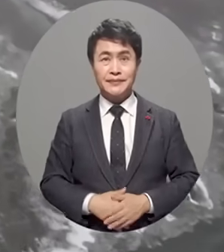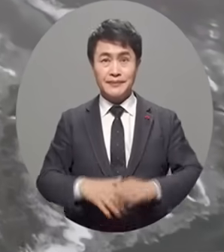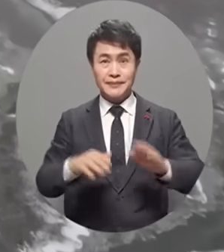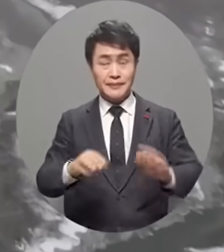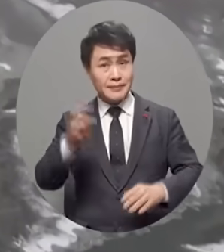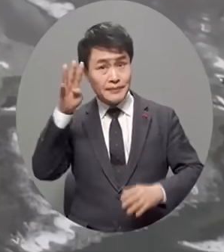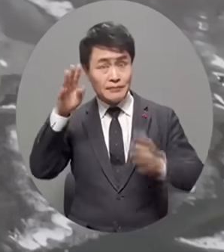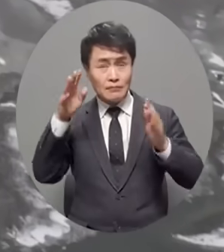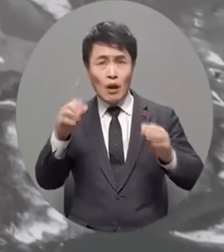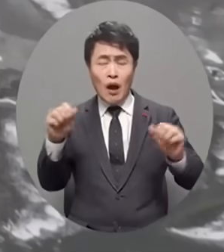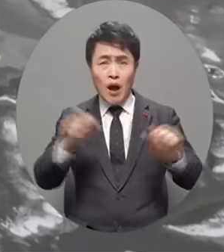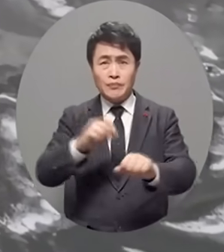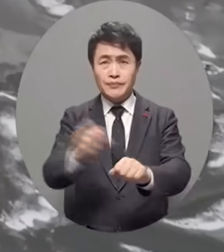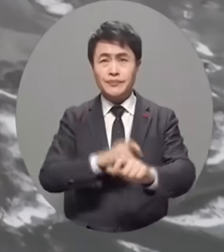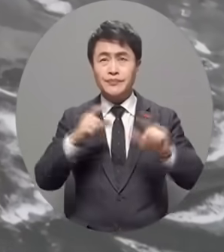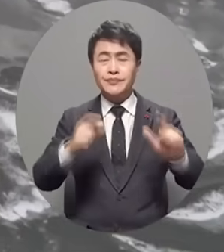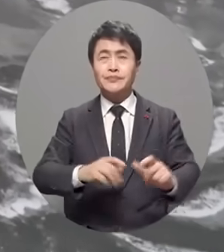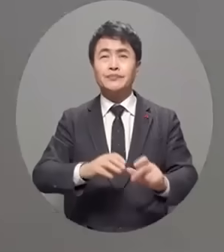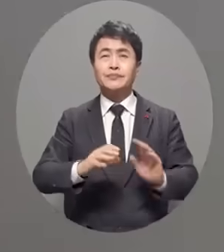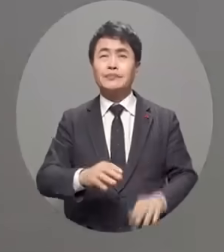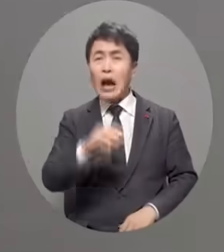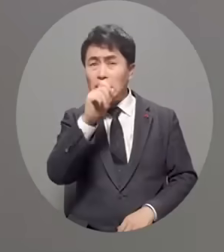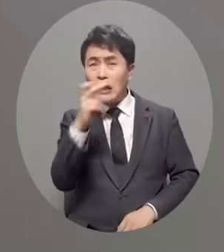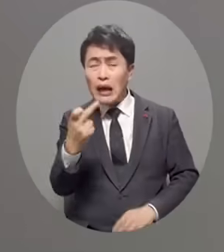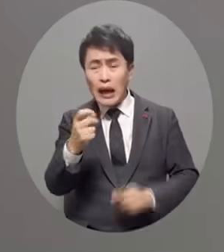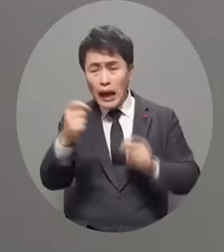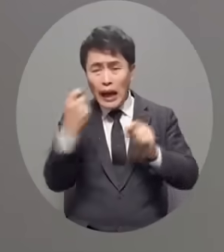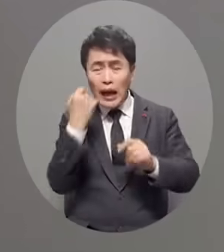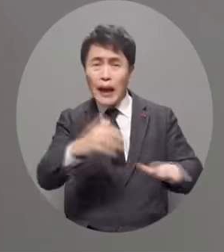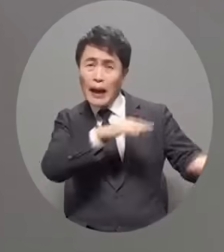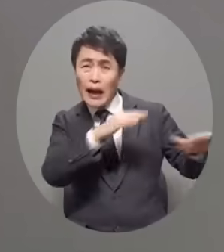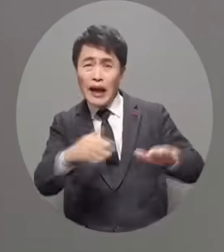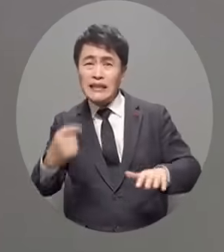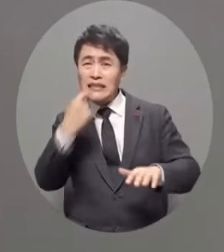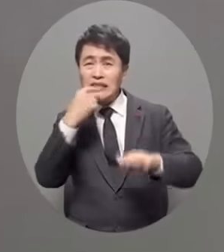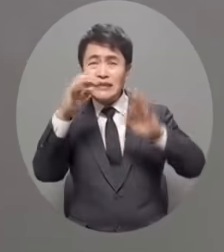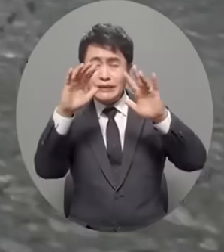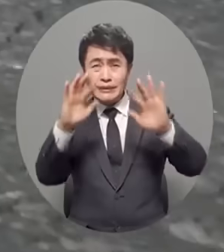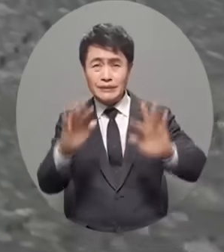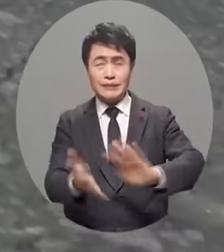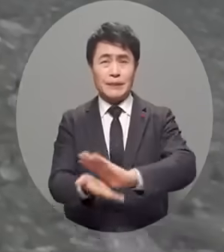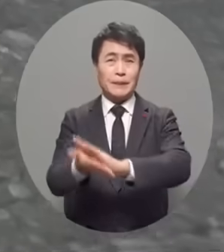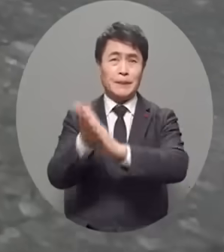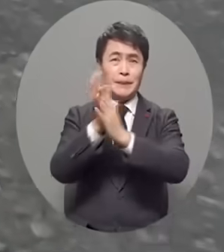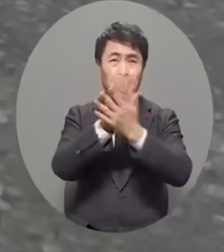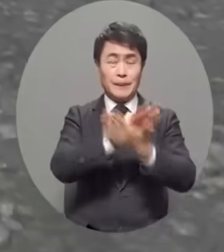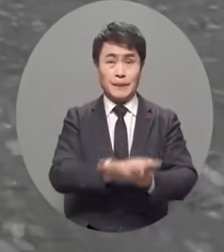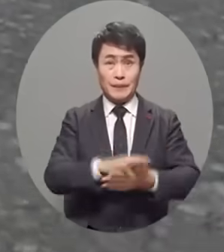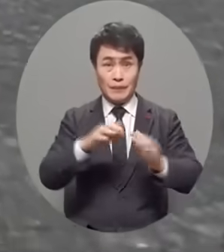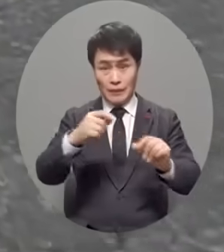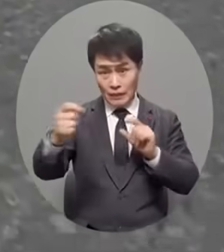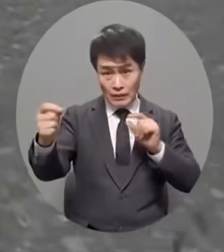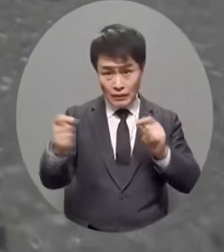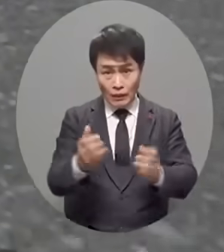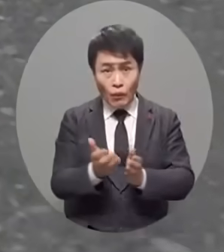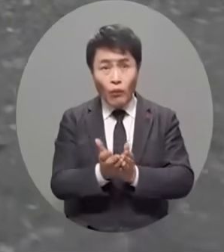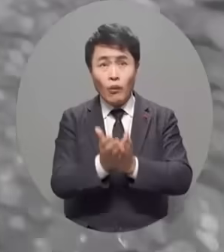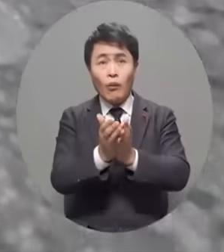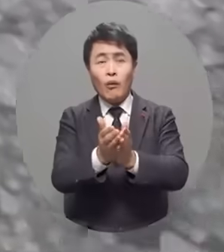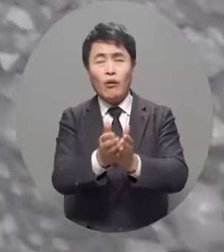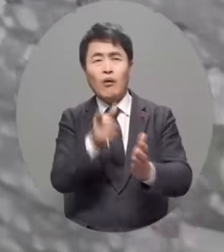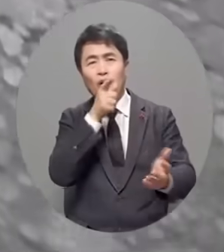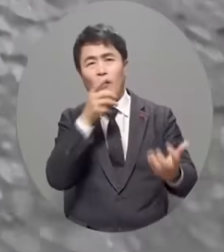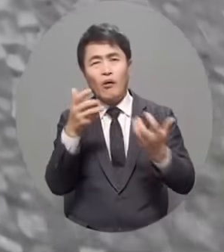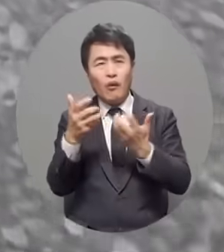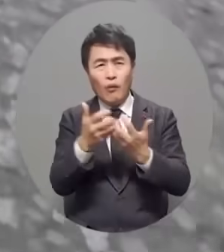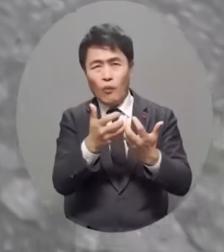사흘째 한파특보가 내려진 서산 앞바다가 온통 하얀 눈으로 뒤덮였습니다. 연안에 정박된 어선들은 얼음